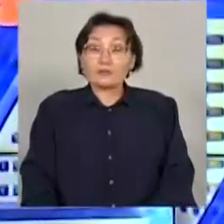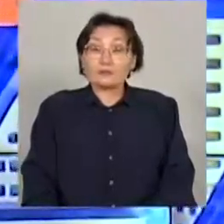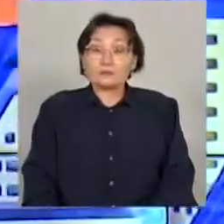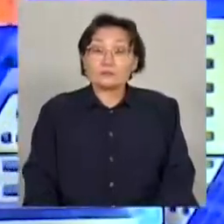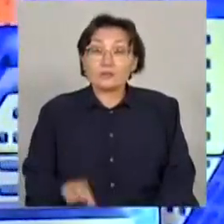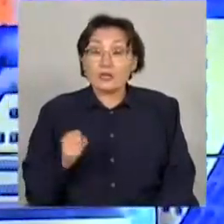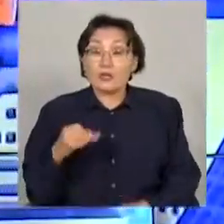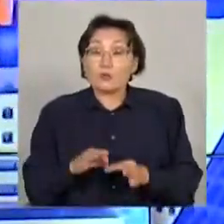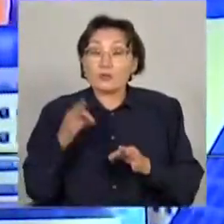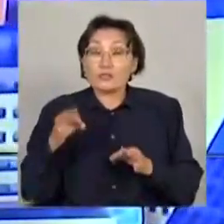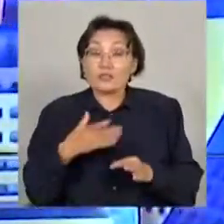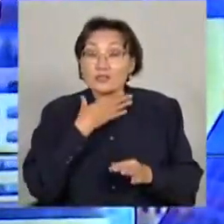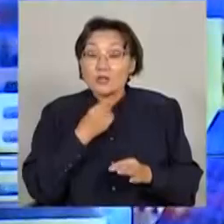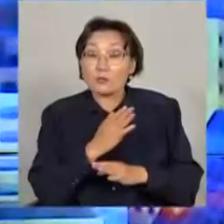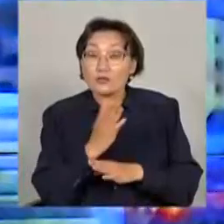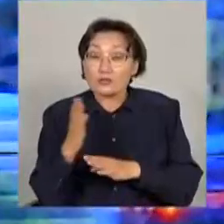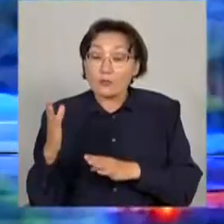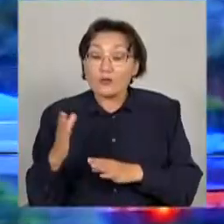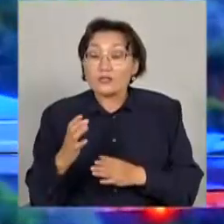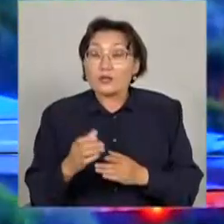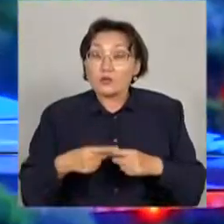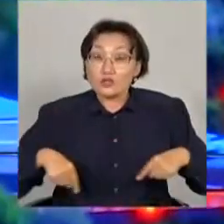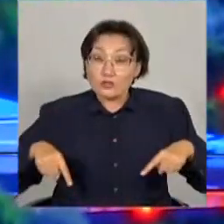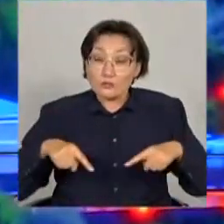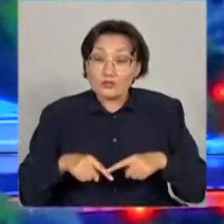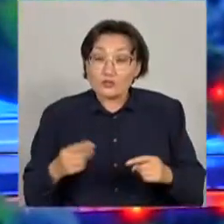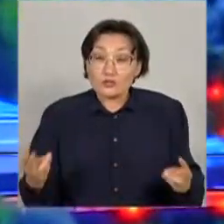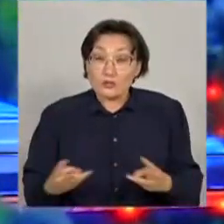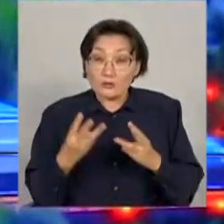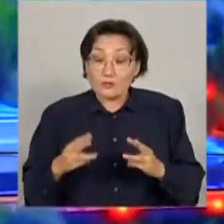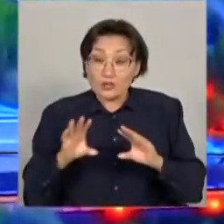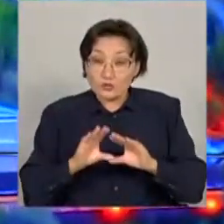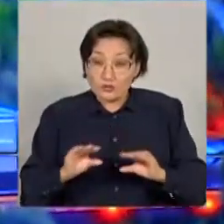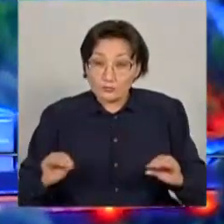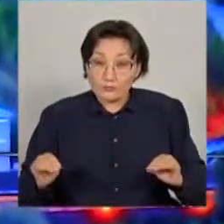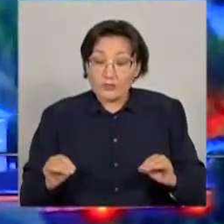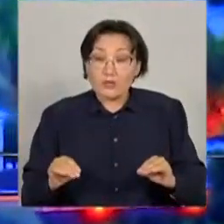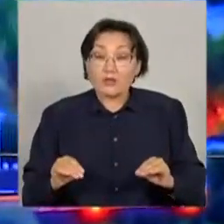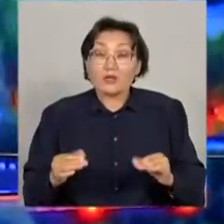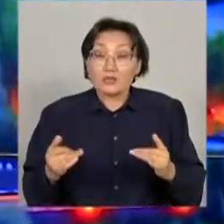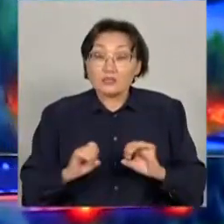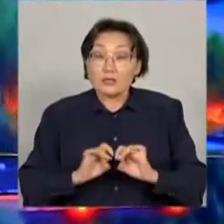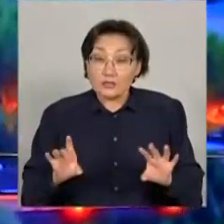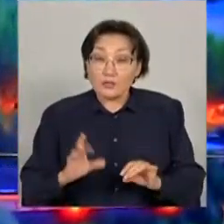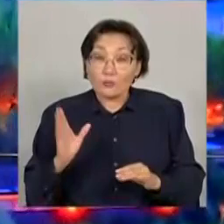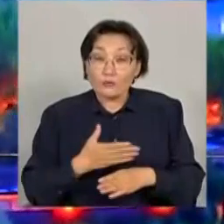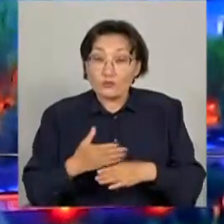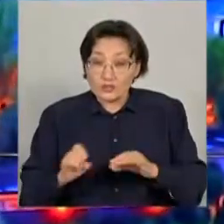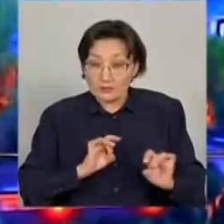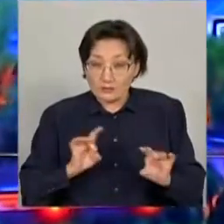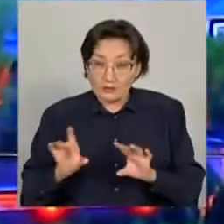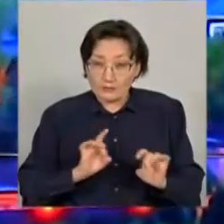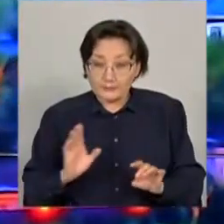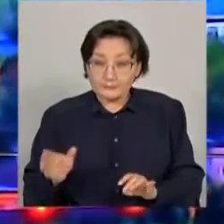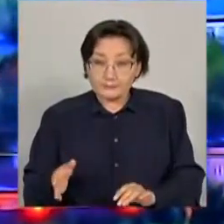Абай облысы Семей орманы табиги резерватындағы өрт оқшауланғанын анонстан кейін айтатын боламыз. Арнадан